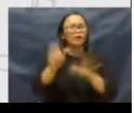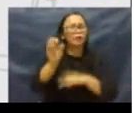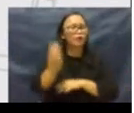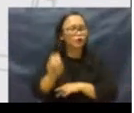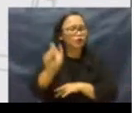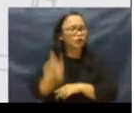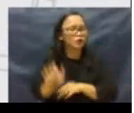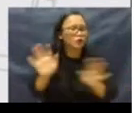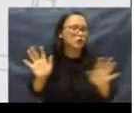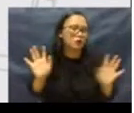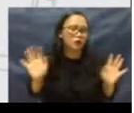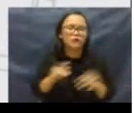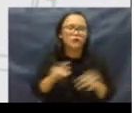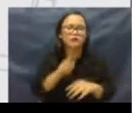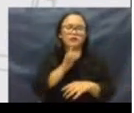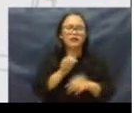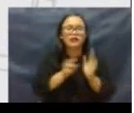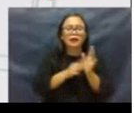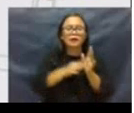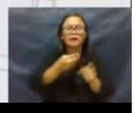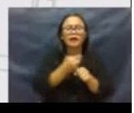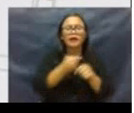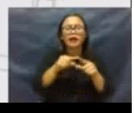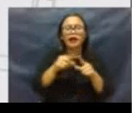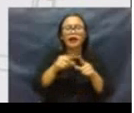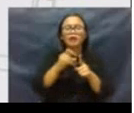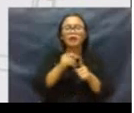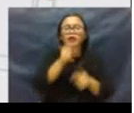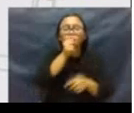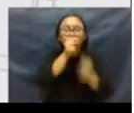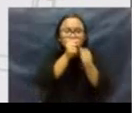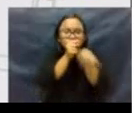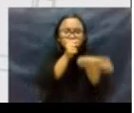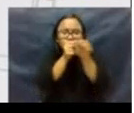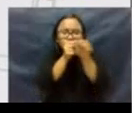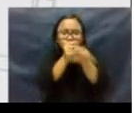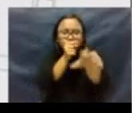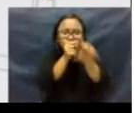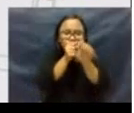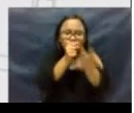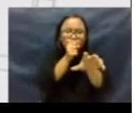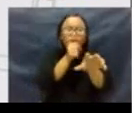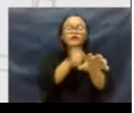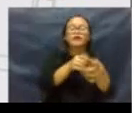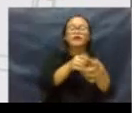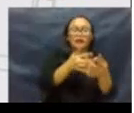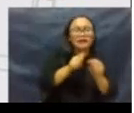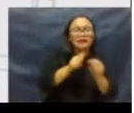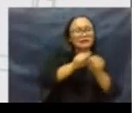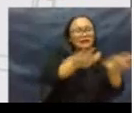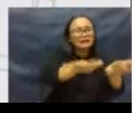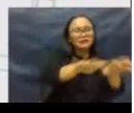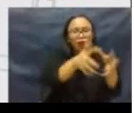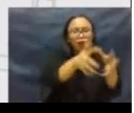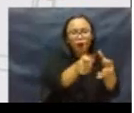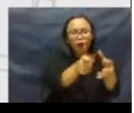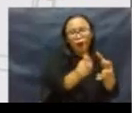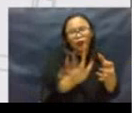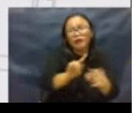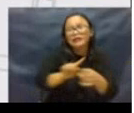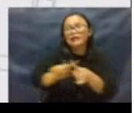analoginya megafon saya. Ketika kita menggunakan media cetak, berarti pesan saya bisa tersiar